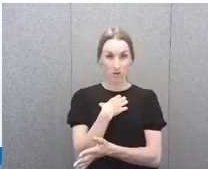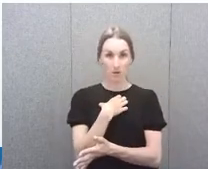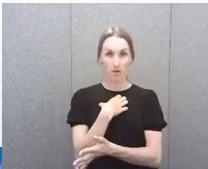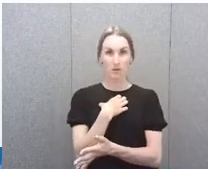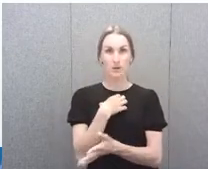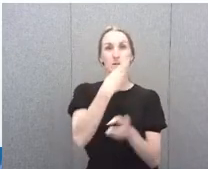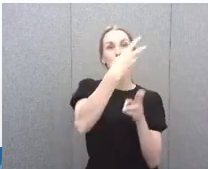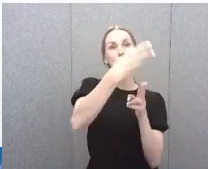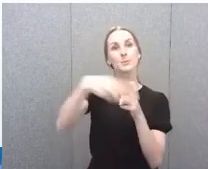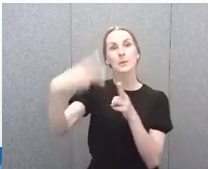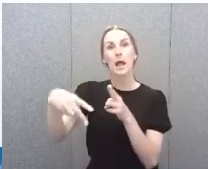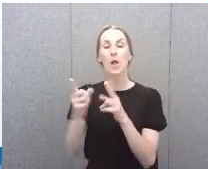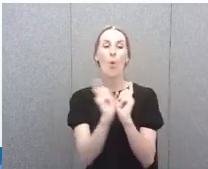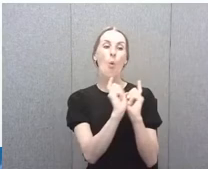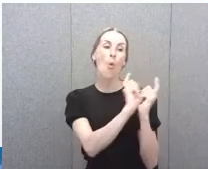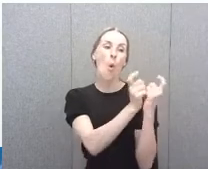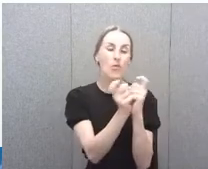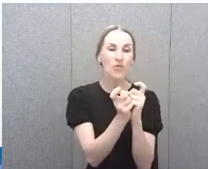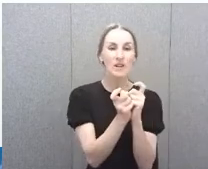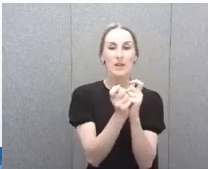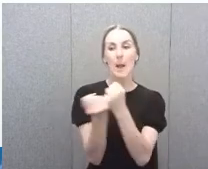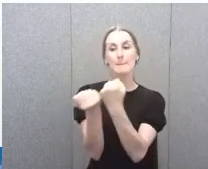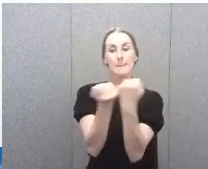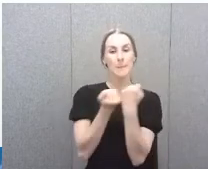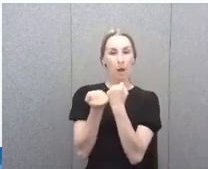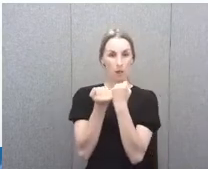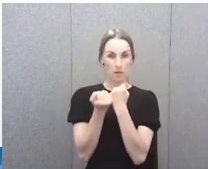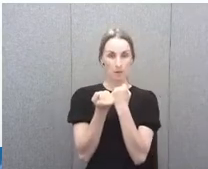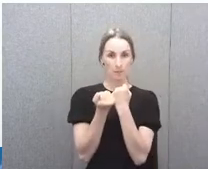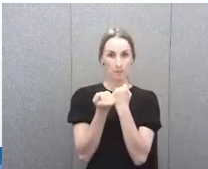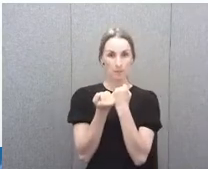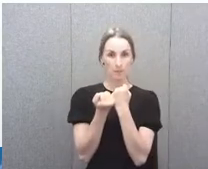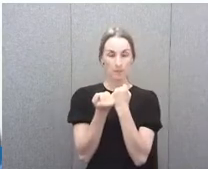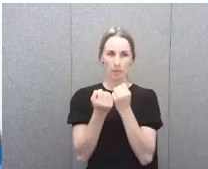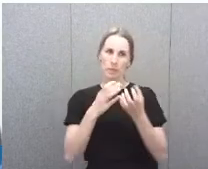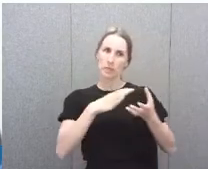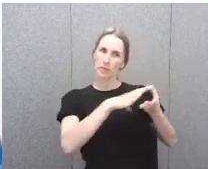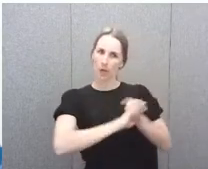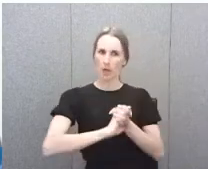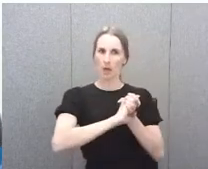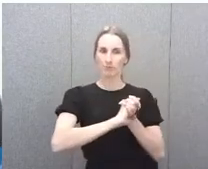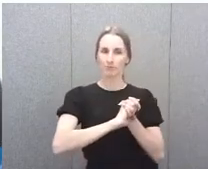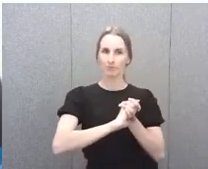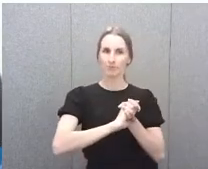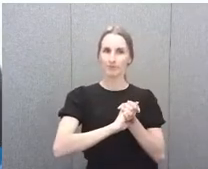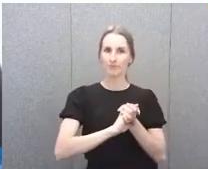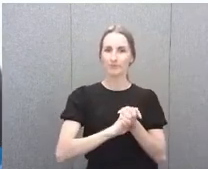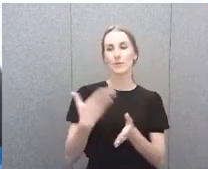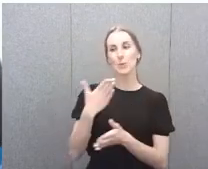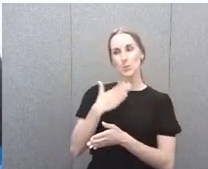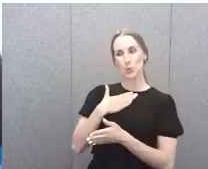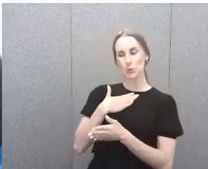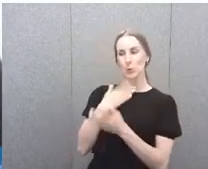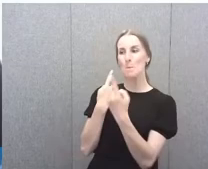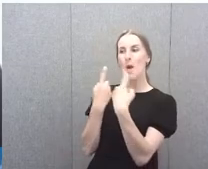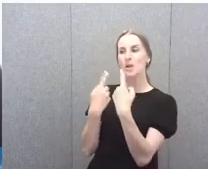женщин, о важности женщин в решении конфликта и поддержании мира.